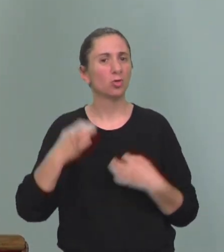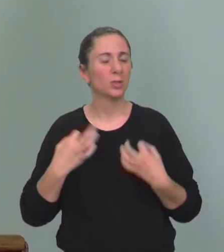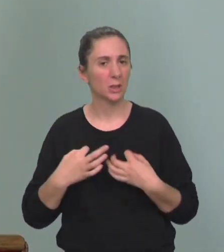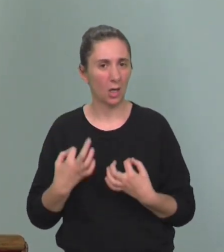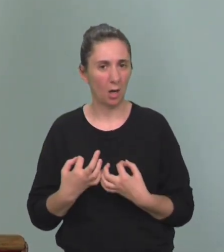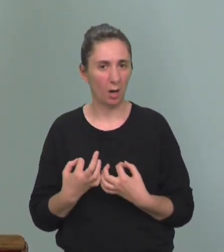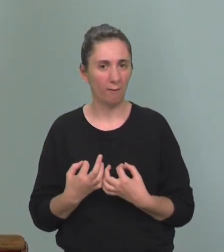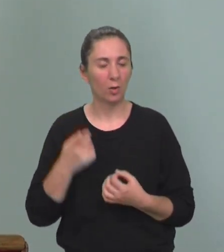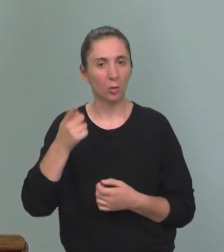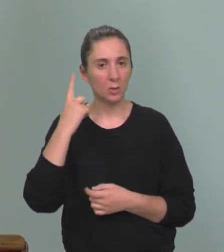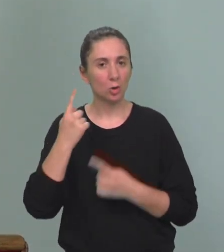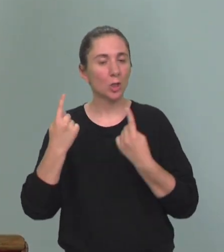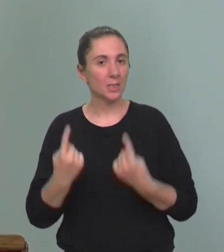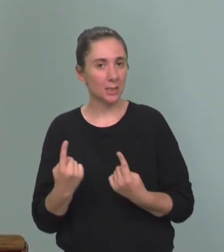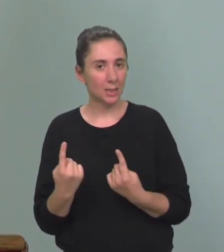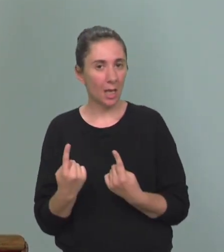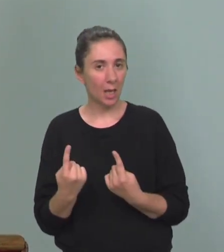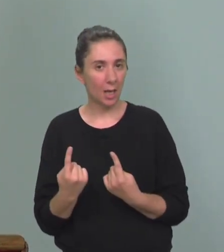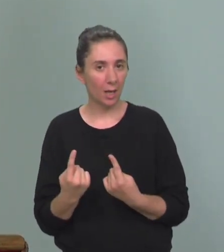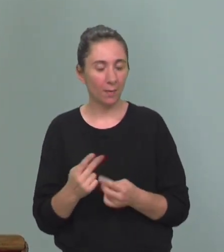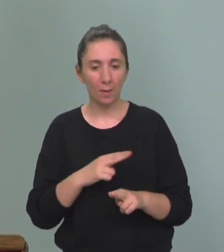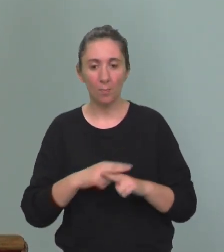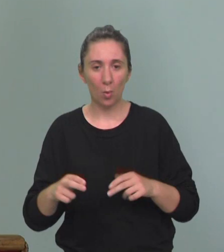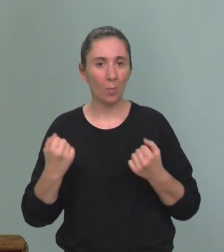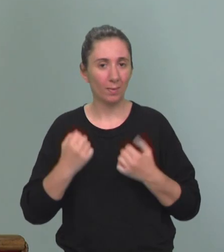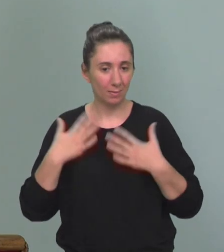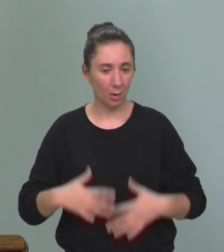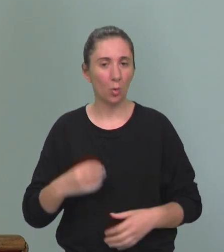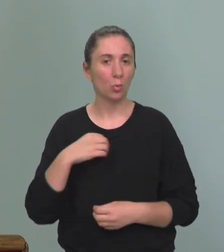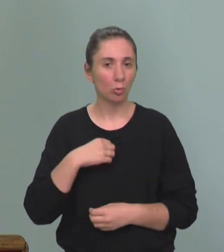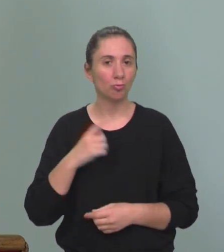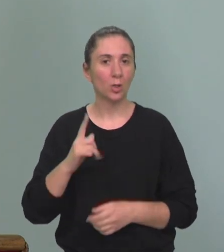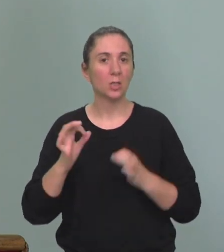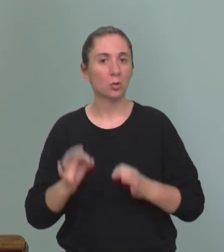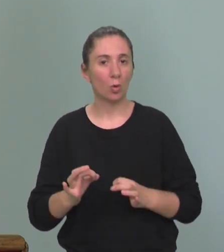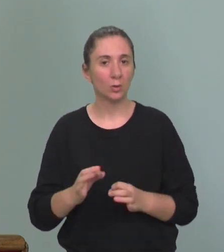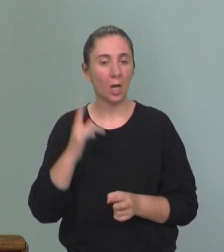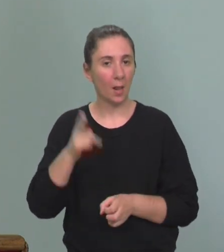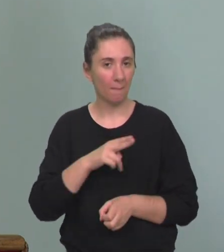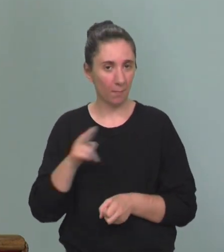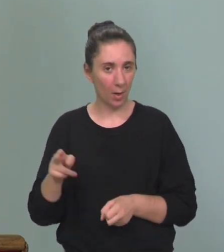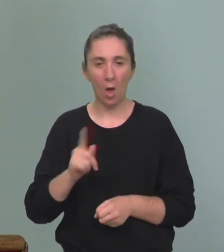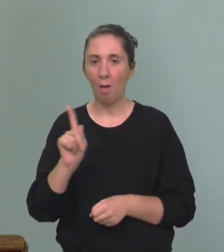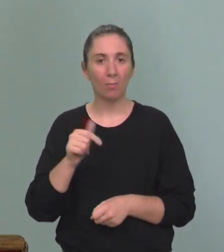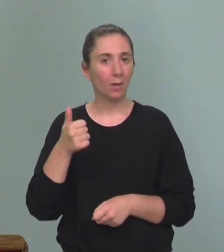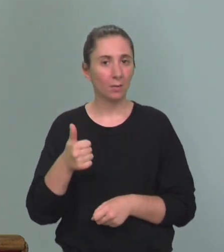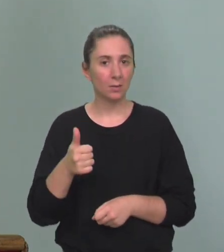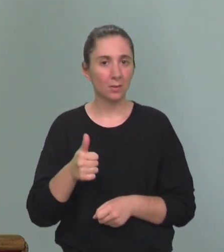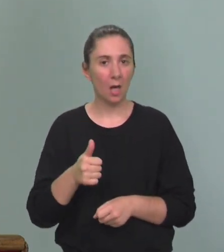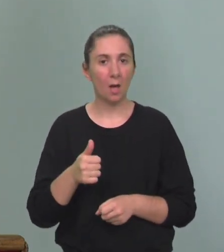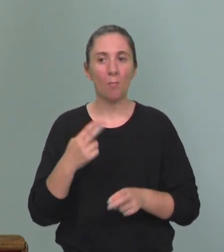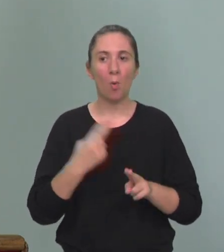zdravlje. Znači, zdravlje je stanje potpunog tjelesnog, duševnog i socijalnog blagostanja, a ne samo